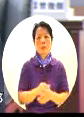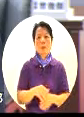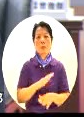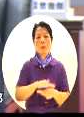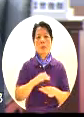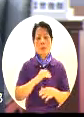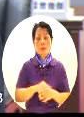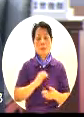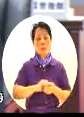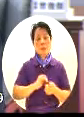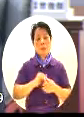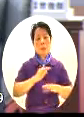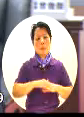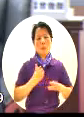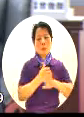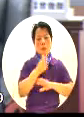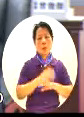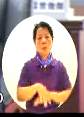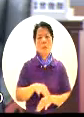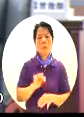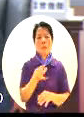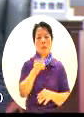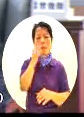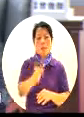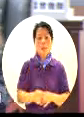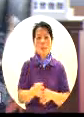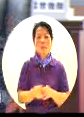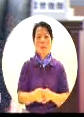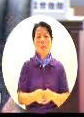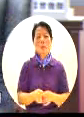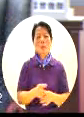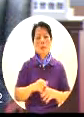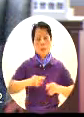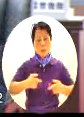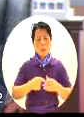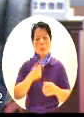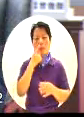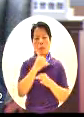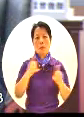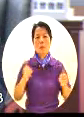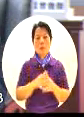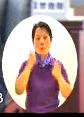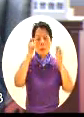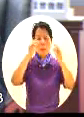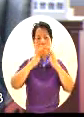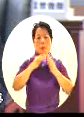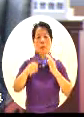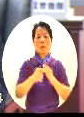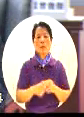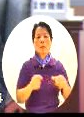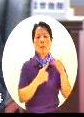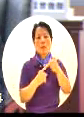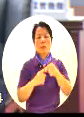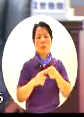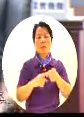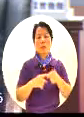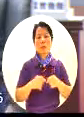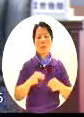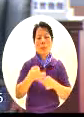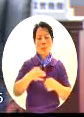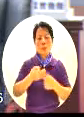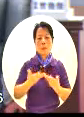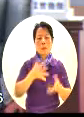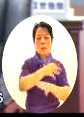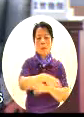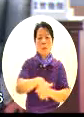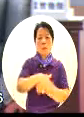说不定会超过100亿，不一定，可以改善我们整个。高雄市公车的财务结构、啊、可以改善